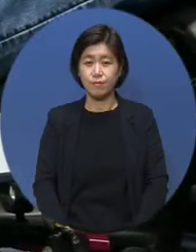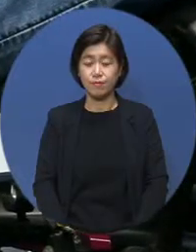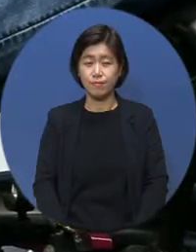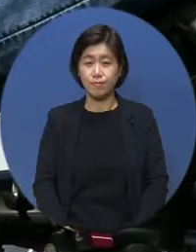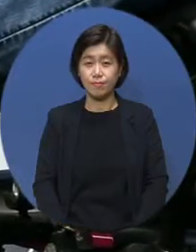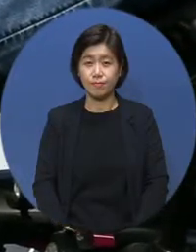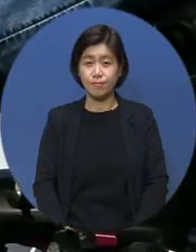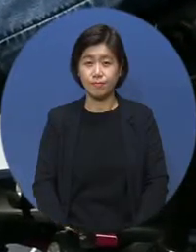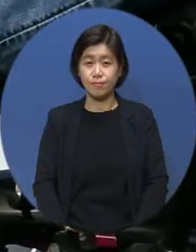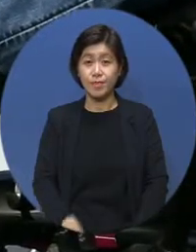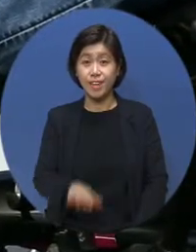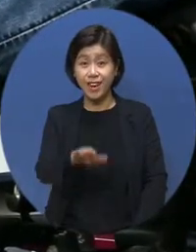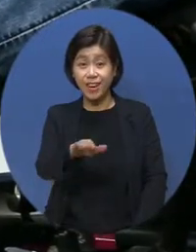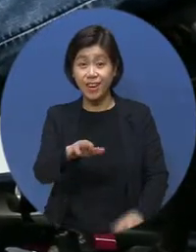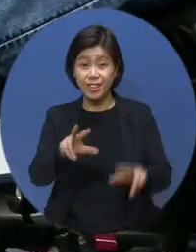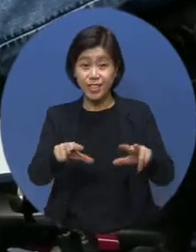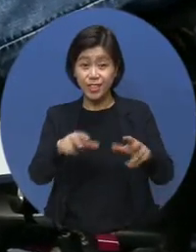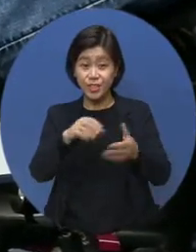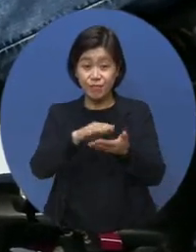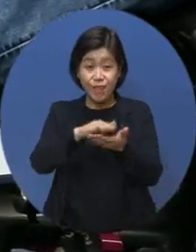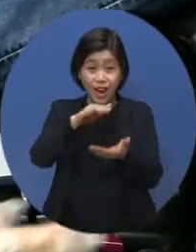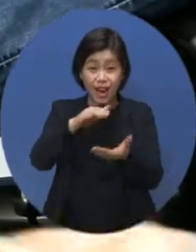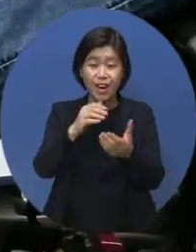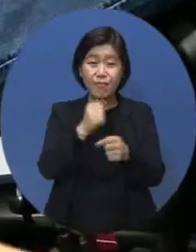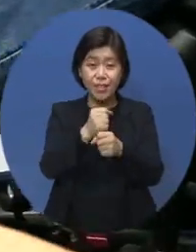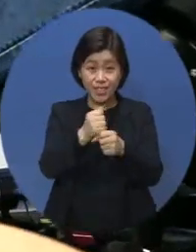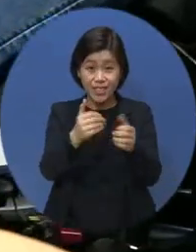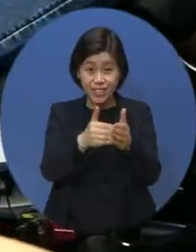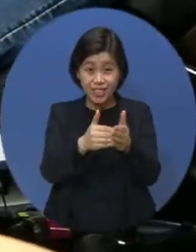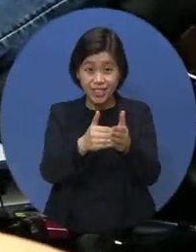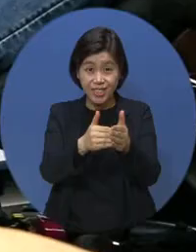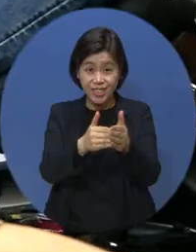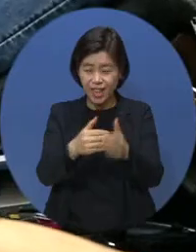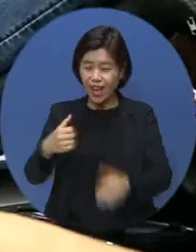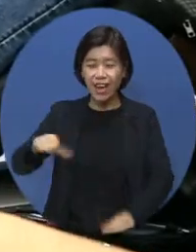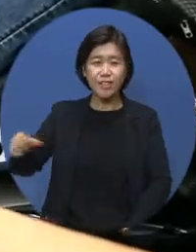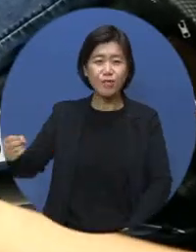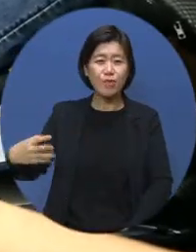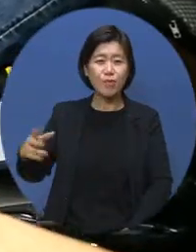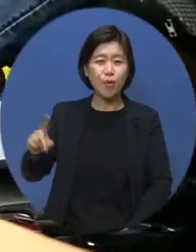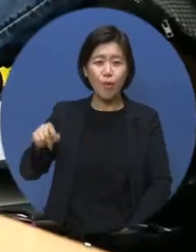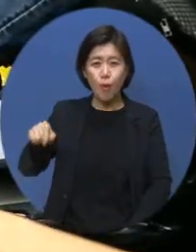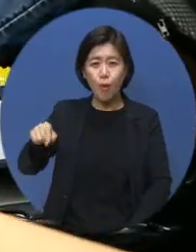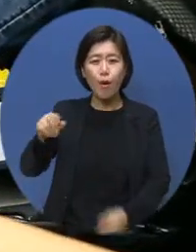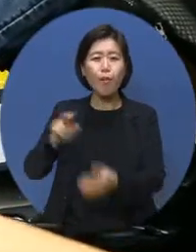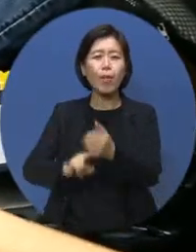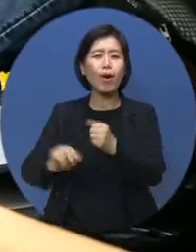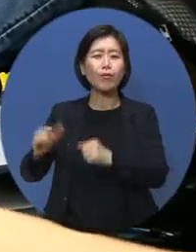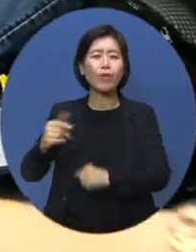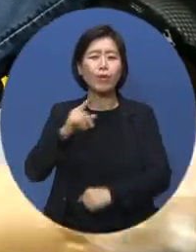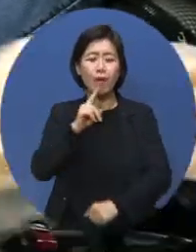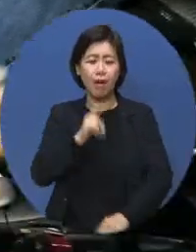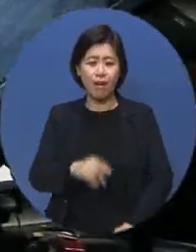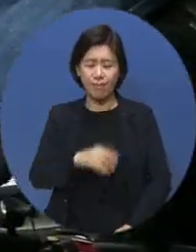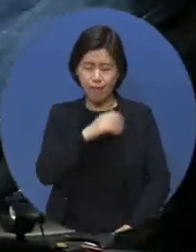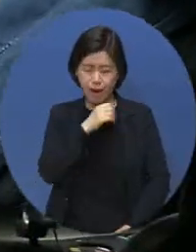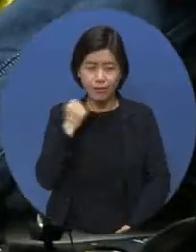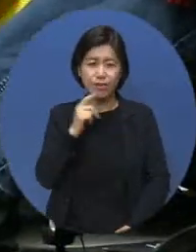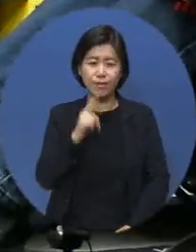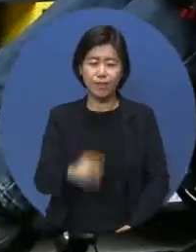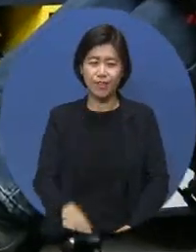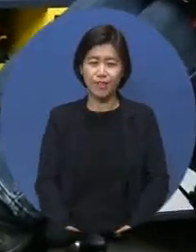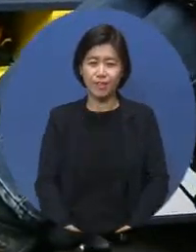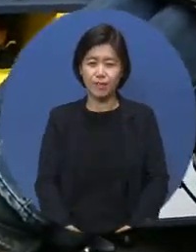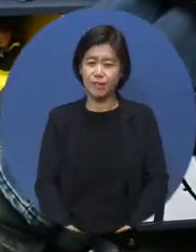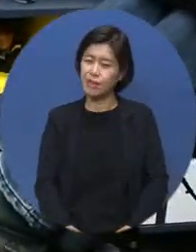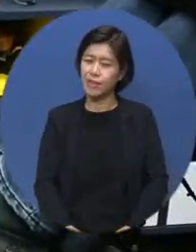어제 샌드위치 만들어 잖아요 근데 지금 팔아도 될 정도의 마시라고 다들 그런 거 같은데